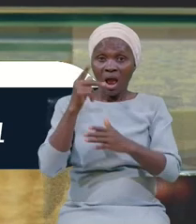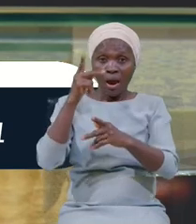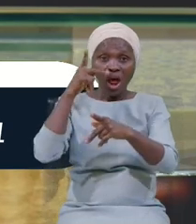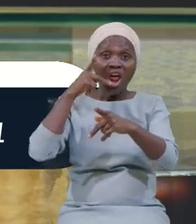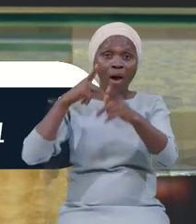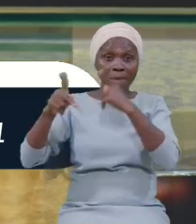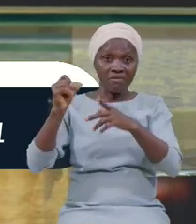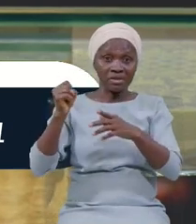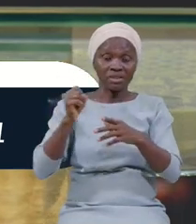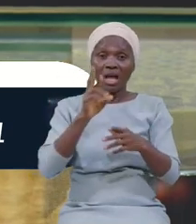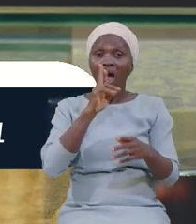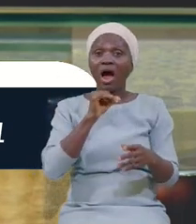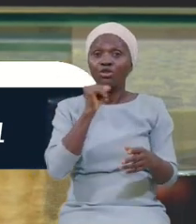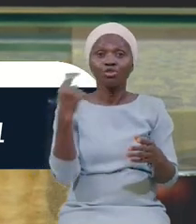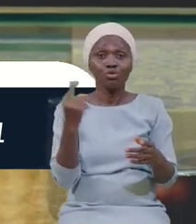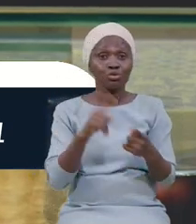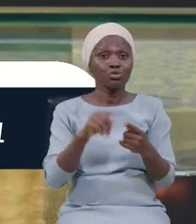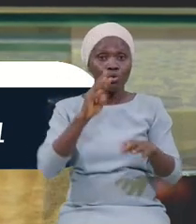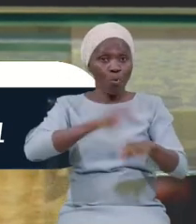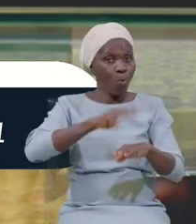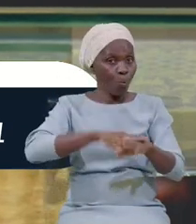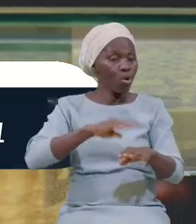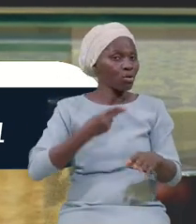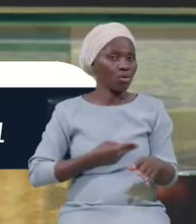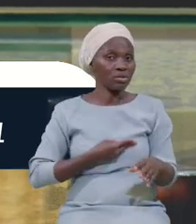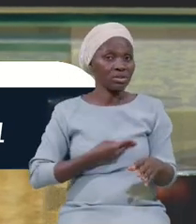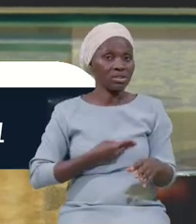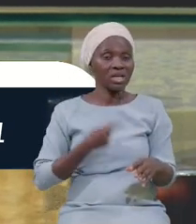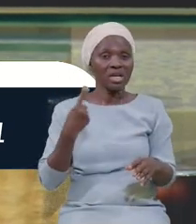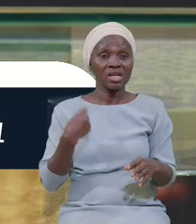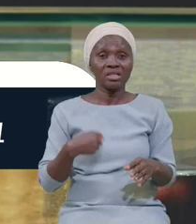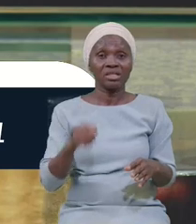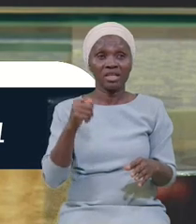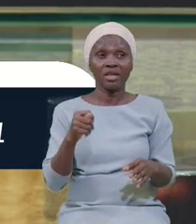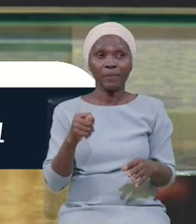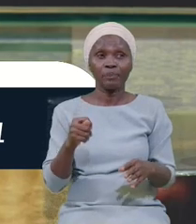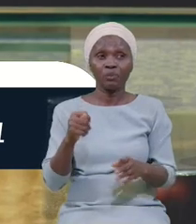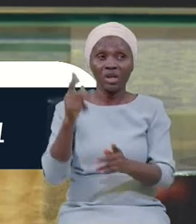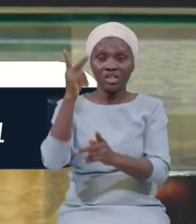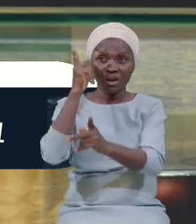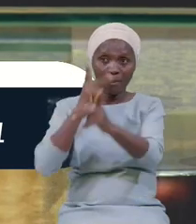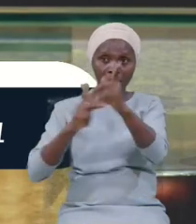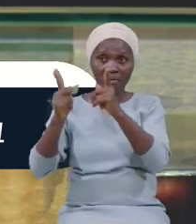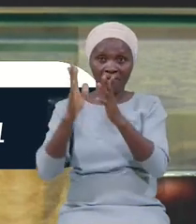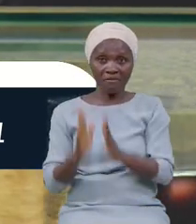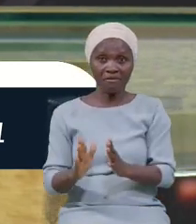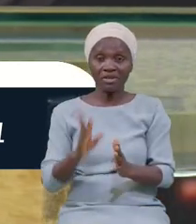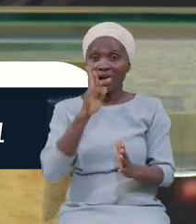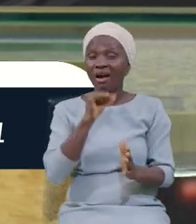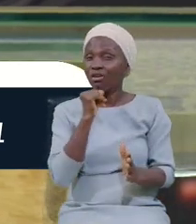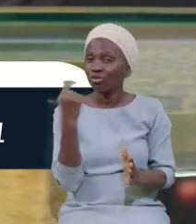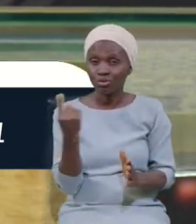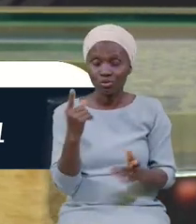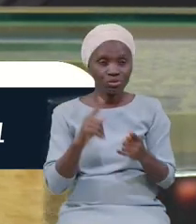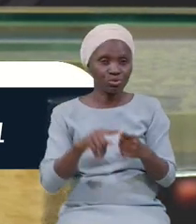seulement nous avertir, eux aussi doivent se repentir. Les prophètes ne doivent pas seulement déclarer la parole de Dieu, que écoutez